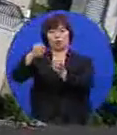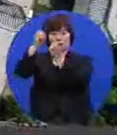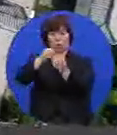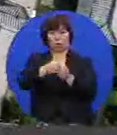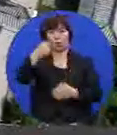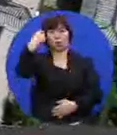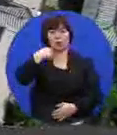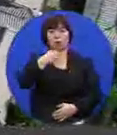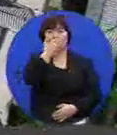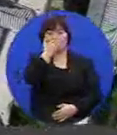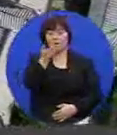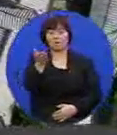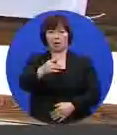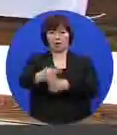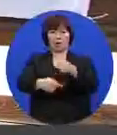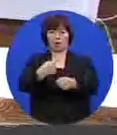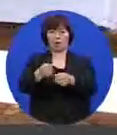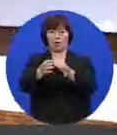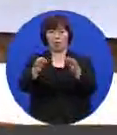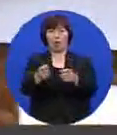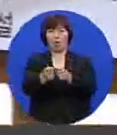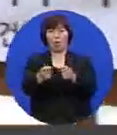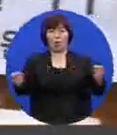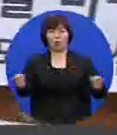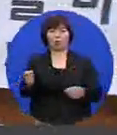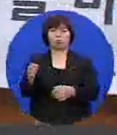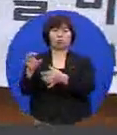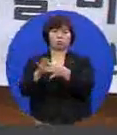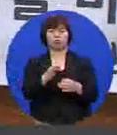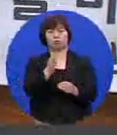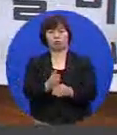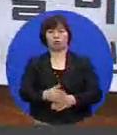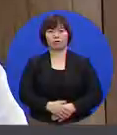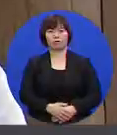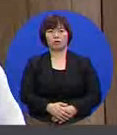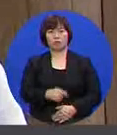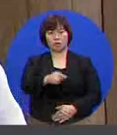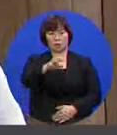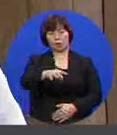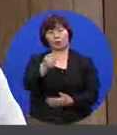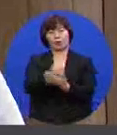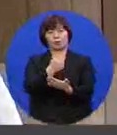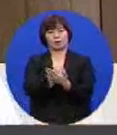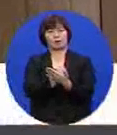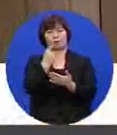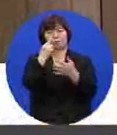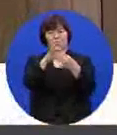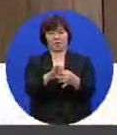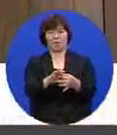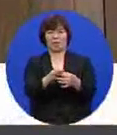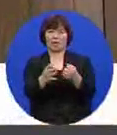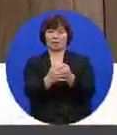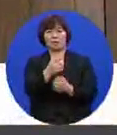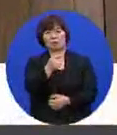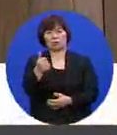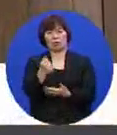공간이지만 1년 넘게 제 역할을 못하고 있습니다. 그게 좀 아쉽네요. 잠겨